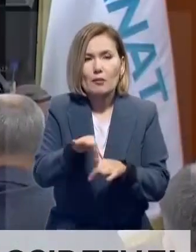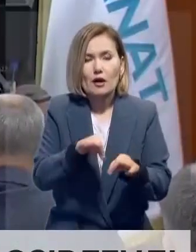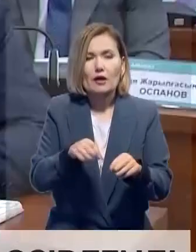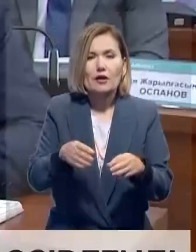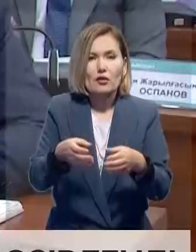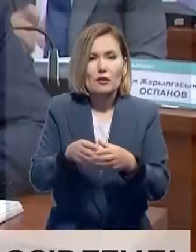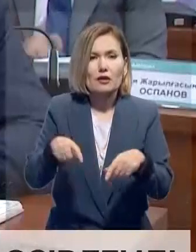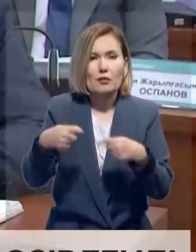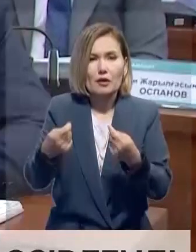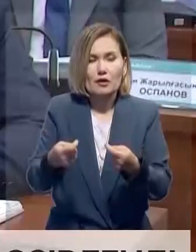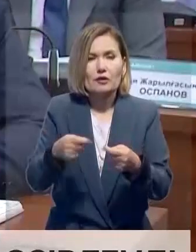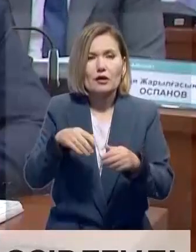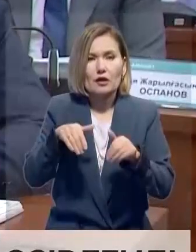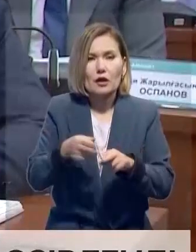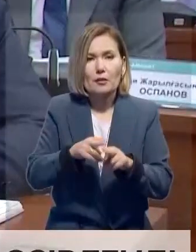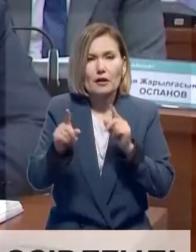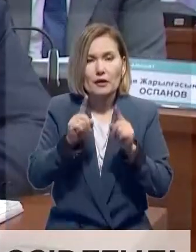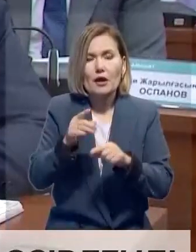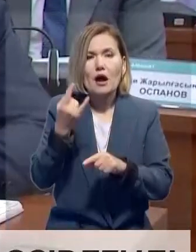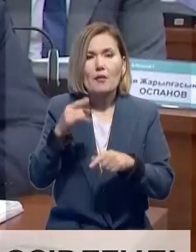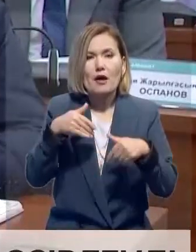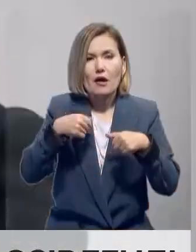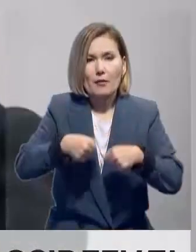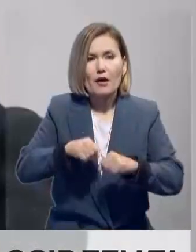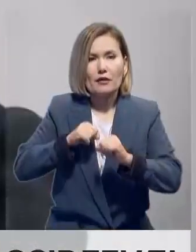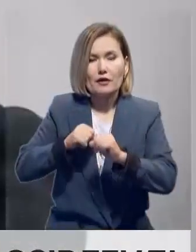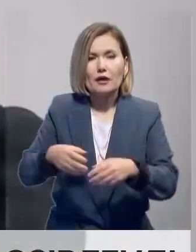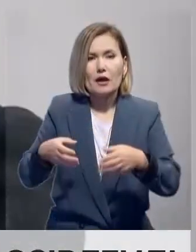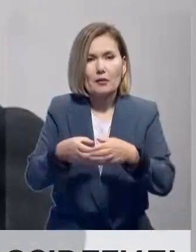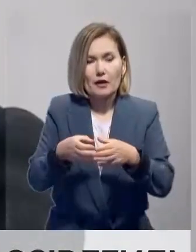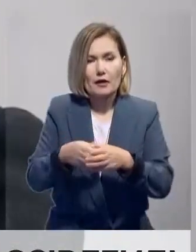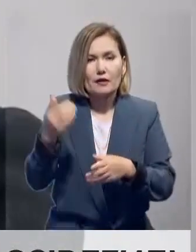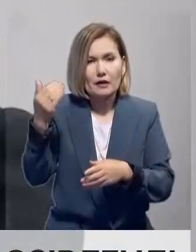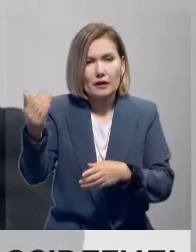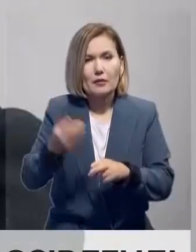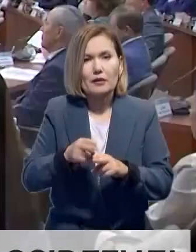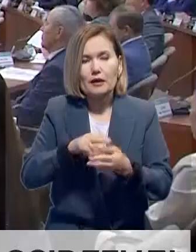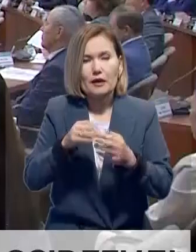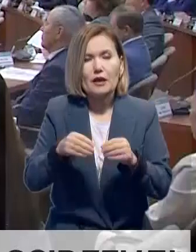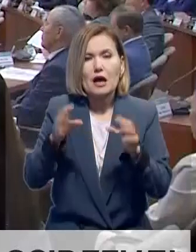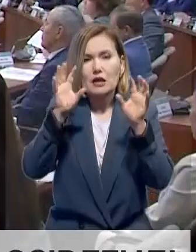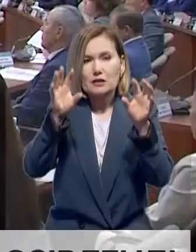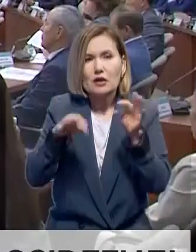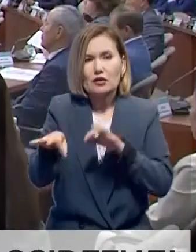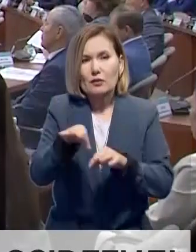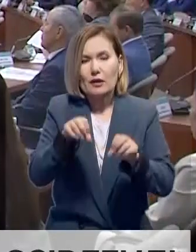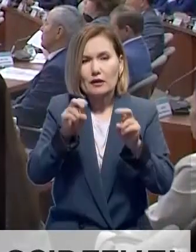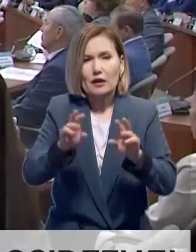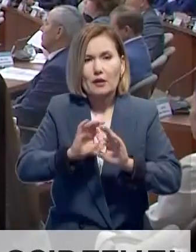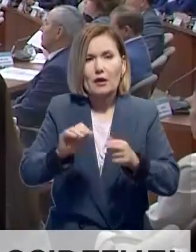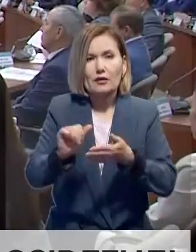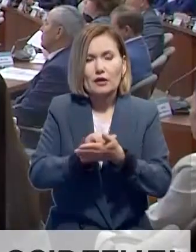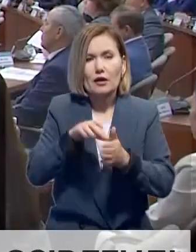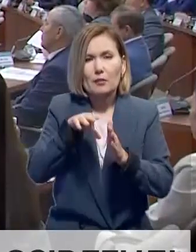беруді ұйғарылды. Жиын барысында бала құқықтары жөніндегі уәкіл Динара Закиева заң жобасын арнайы таныстырды.